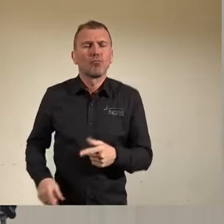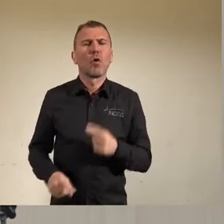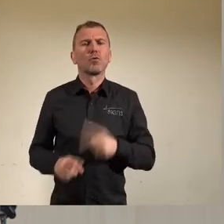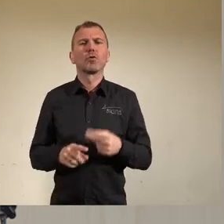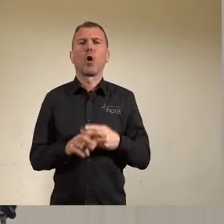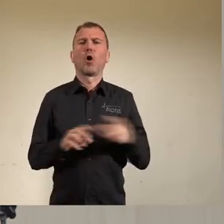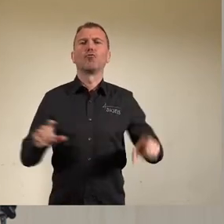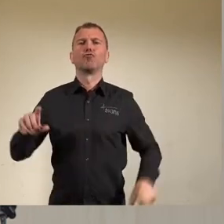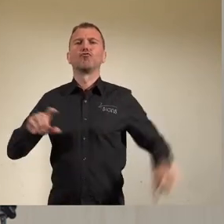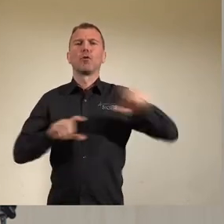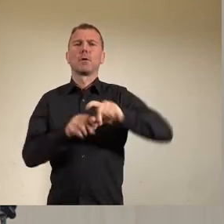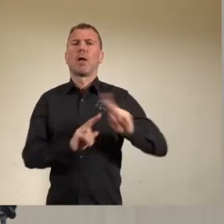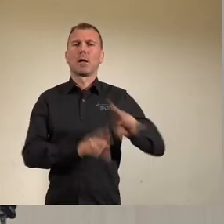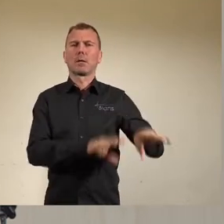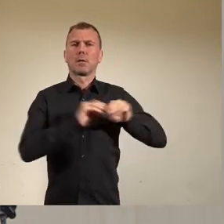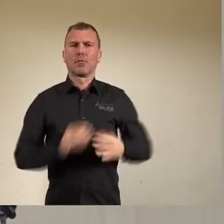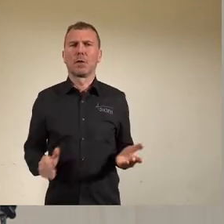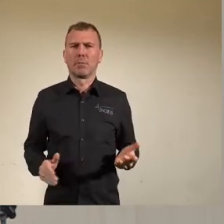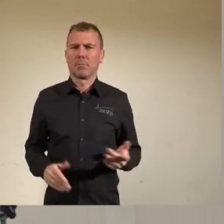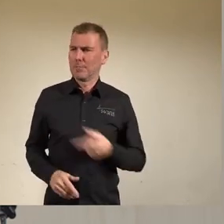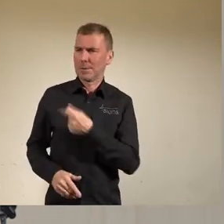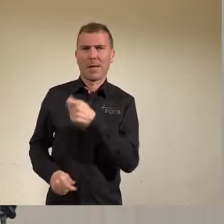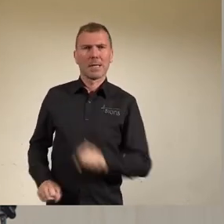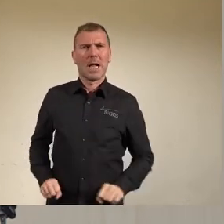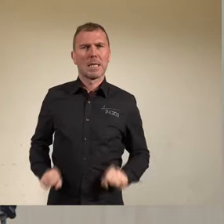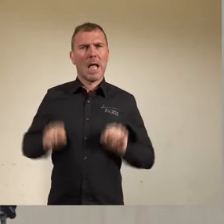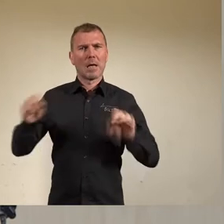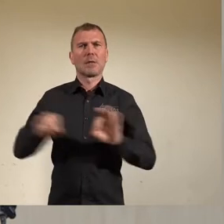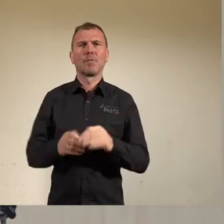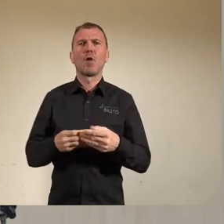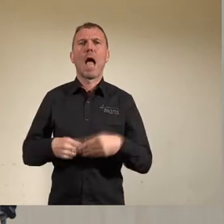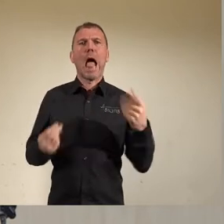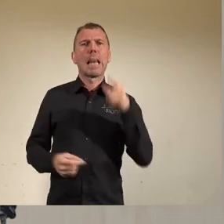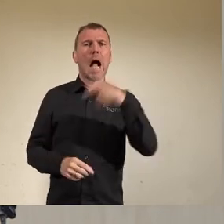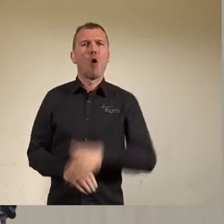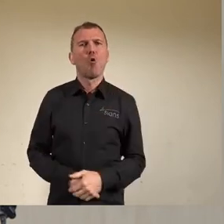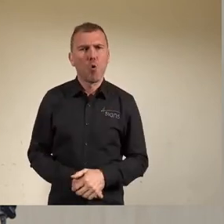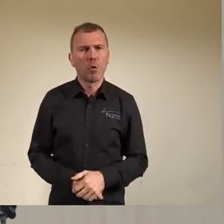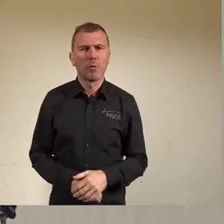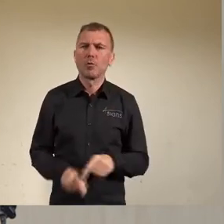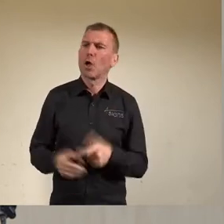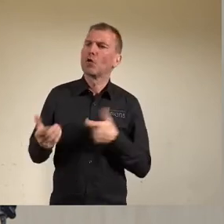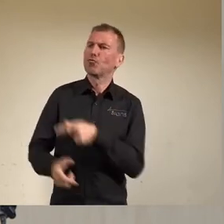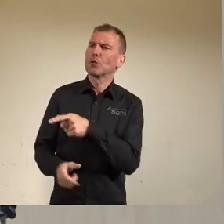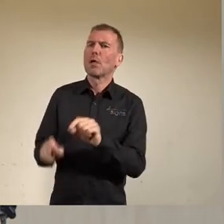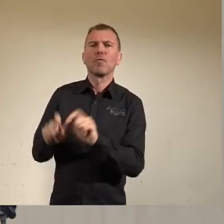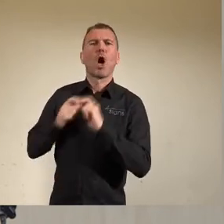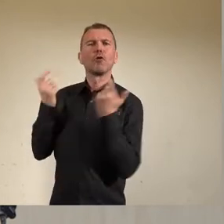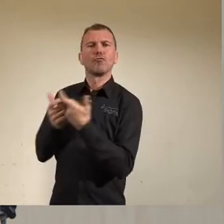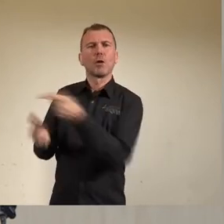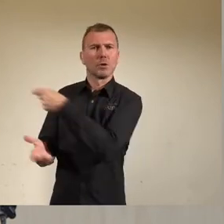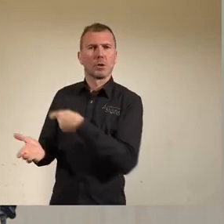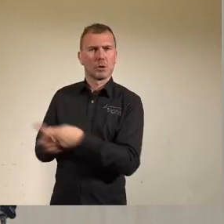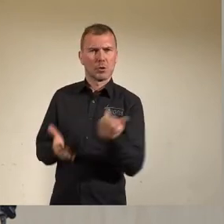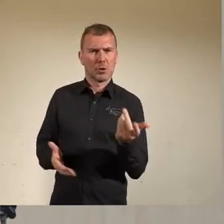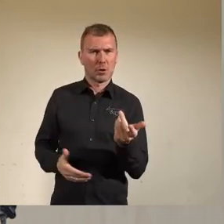soll sie mit Schulden finanziert werden. Sie geben Geld für Hellerau aus und den Zuschuss für Stadion haben Sie gestrichen.